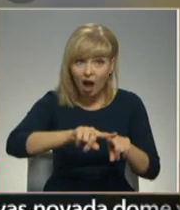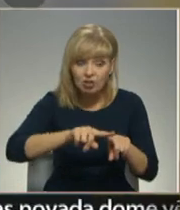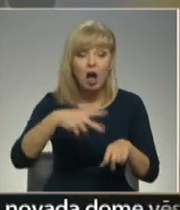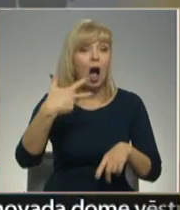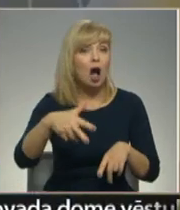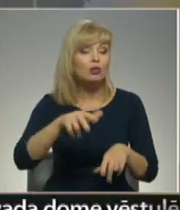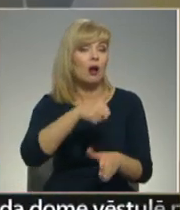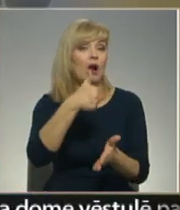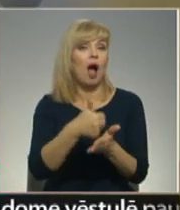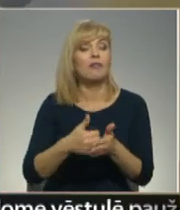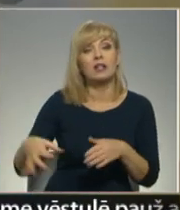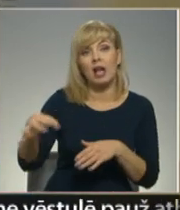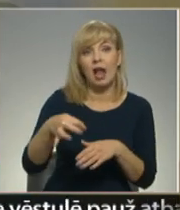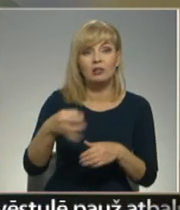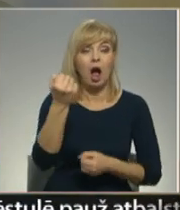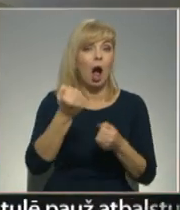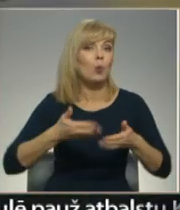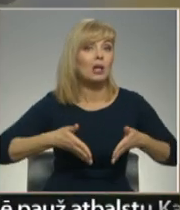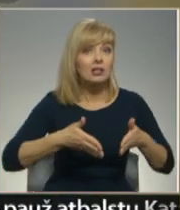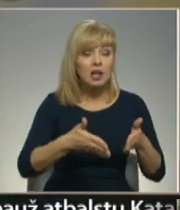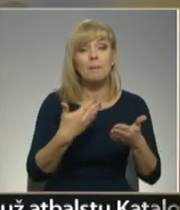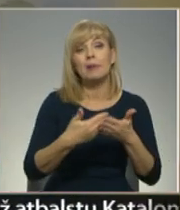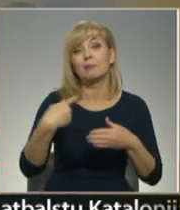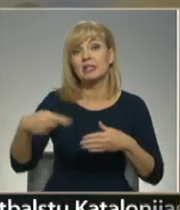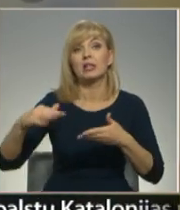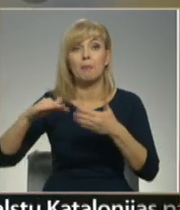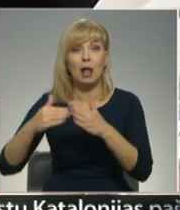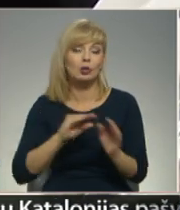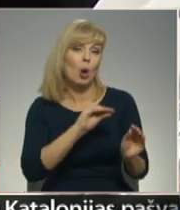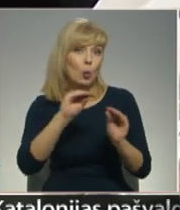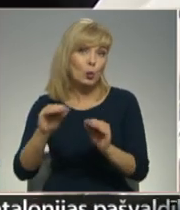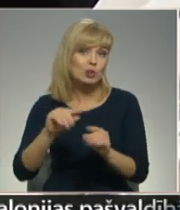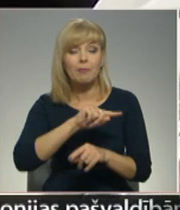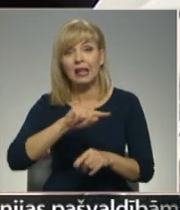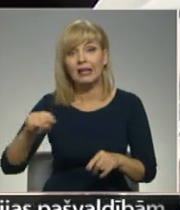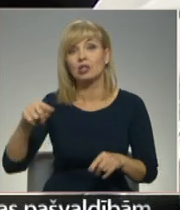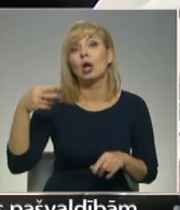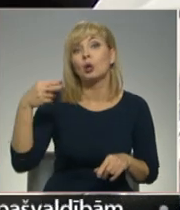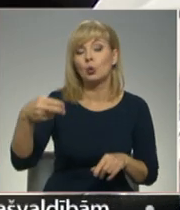uz galveniem reģionālajiem autoceļiem un citās pilsētās plānots uzstādīt līdz